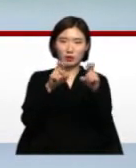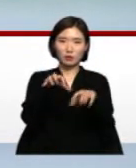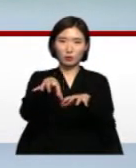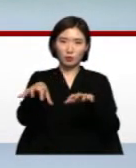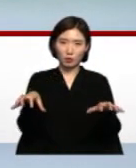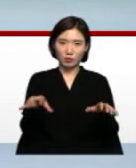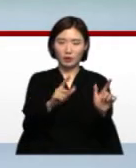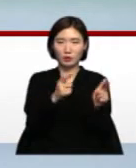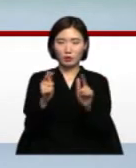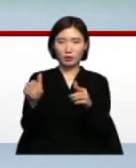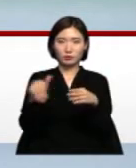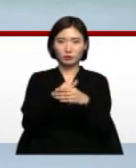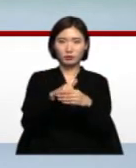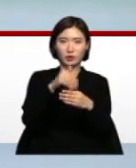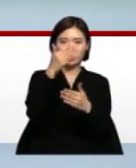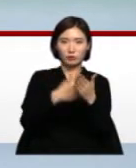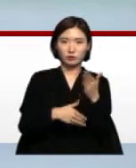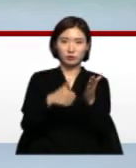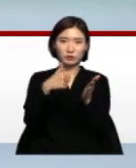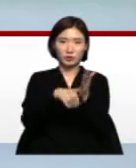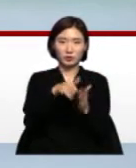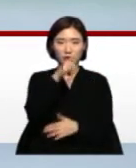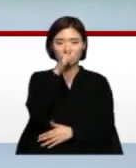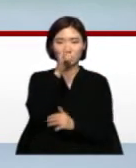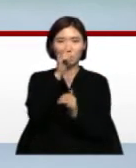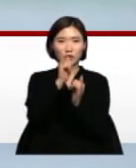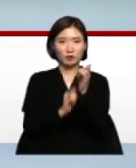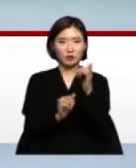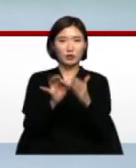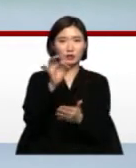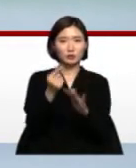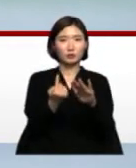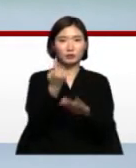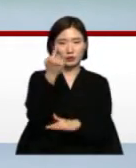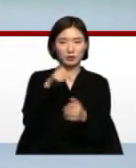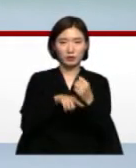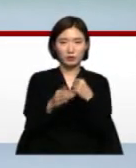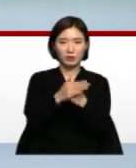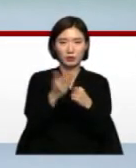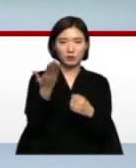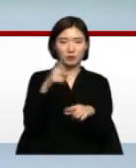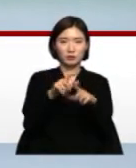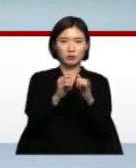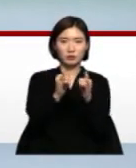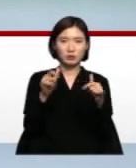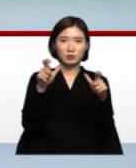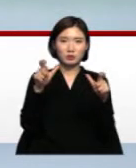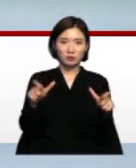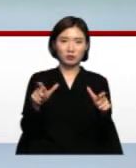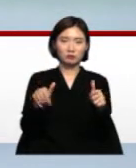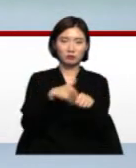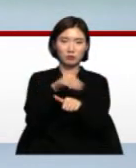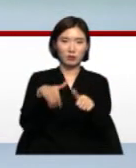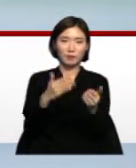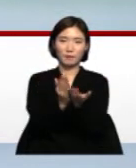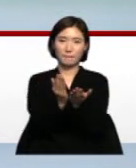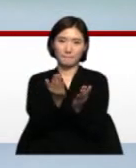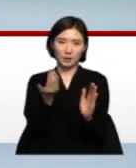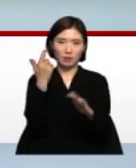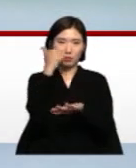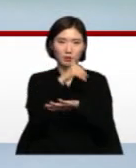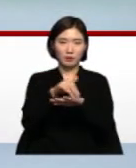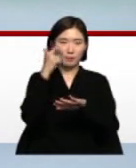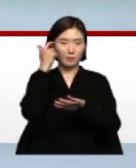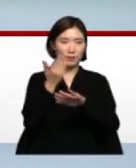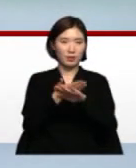다양한 문화유산들이 있어 역사적 가치가 높다는 이유에서입니다. 하지만 주민들은 지역 상황에 맞지 않는 계획이라며